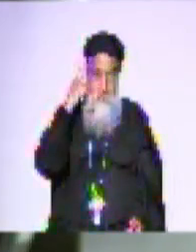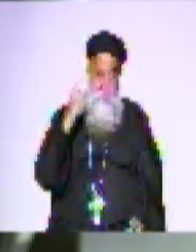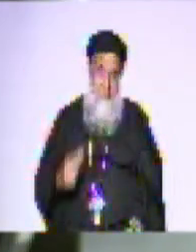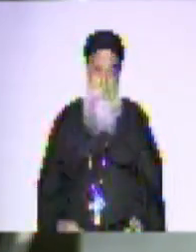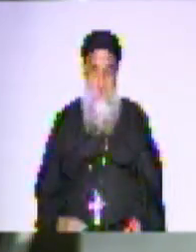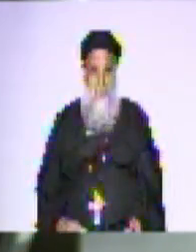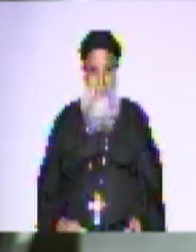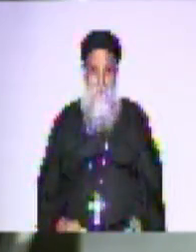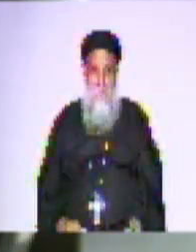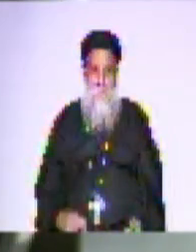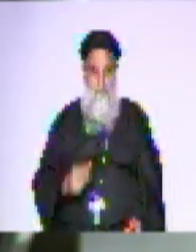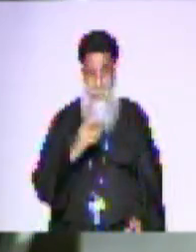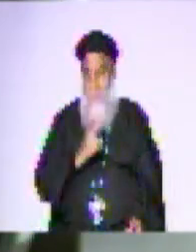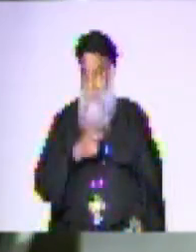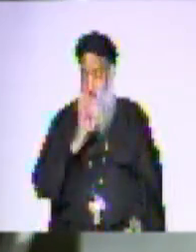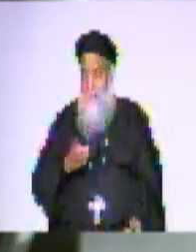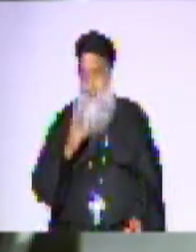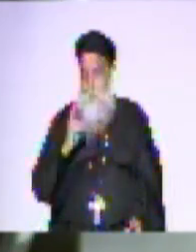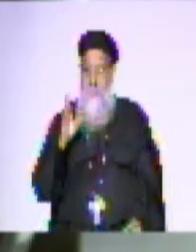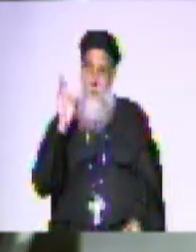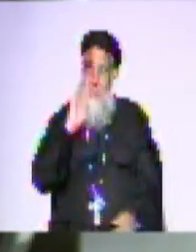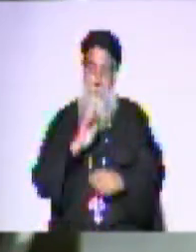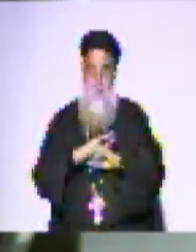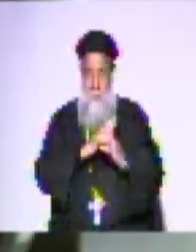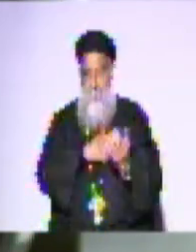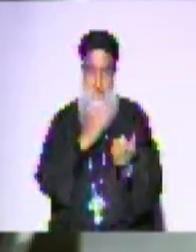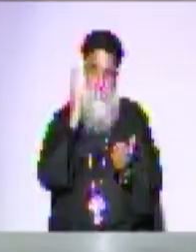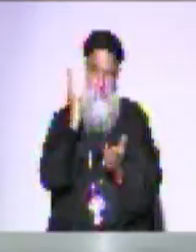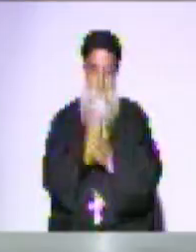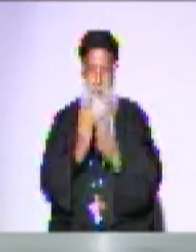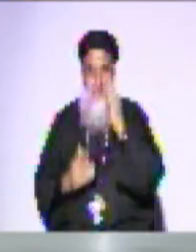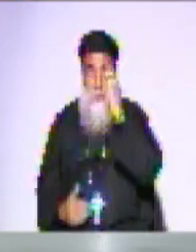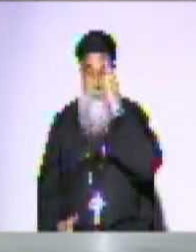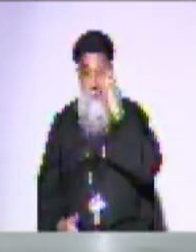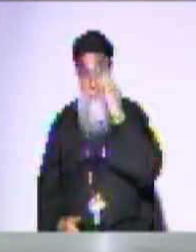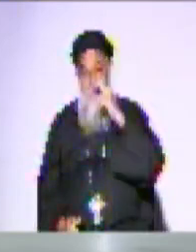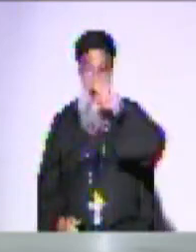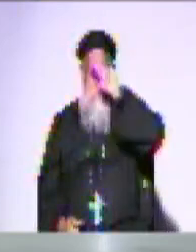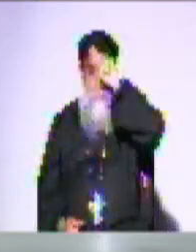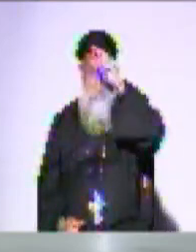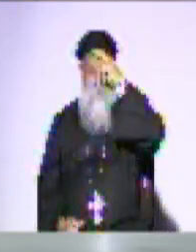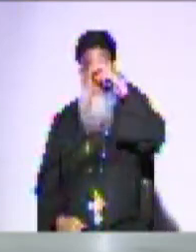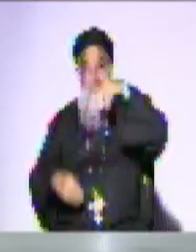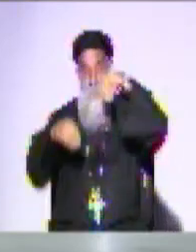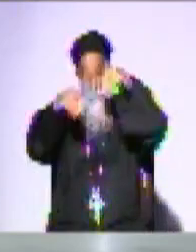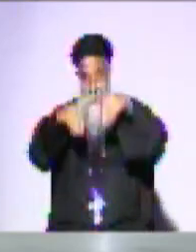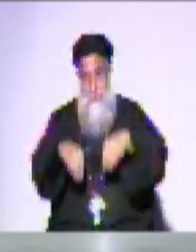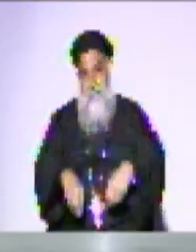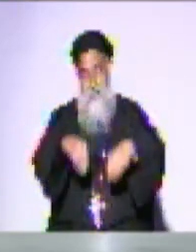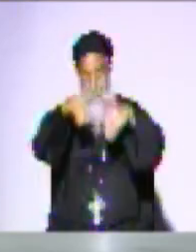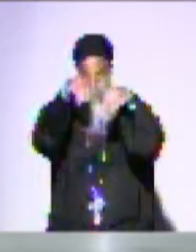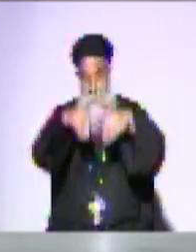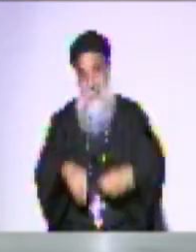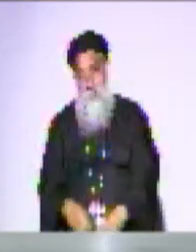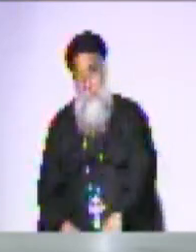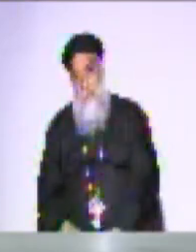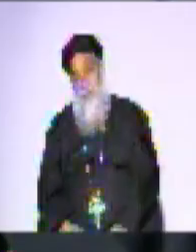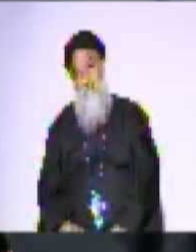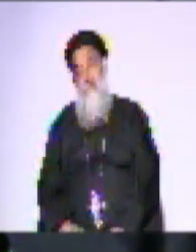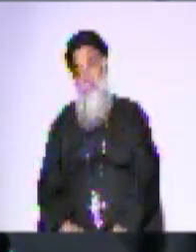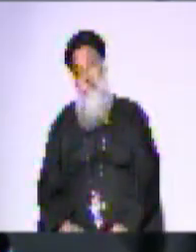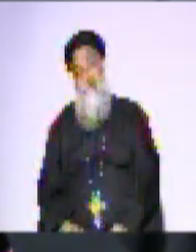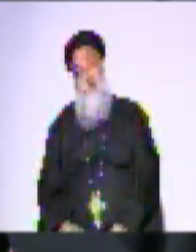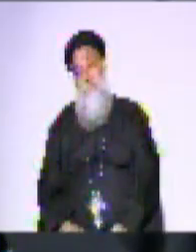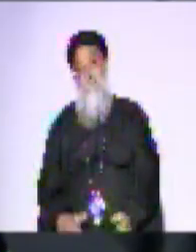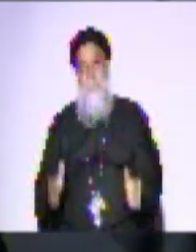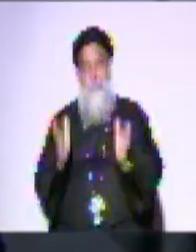ويعني فنت كلام اليهود وأقنعهم دي رمز واضح طبعا ما اقتنعوا للمعمودية ده رمز واضح لو المولود أعمى رمز واضح